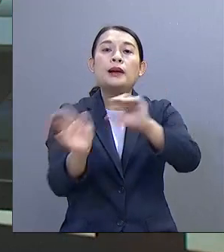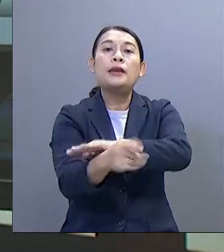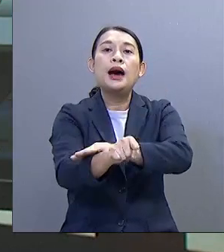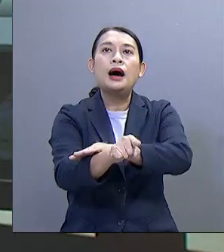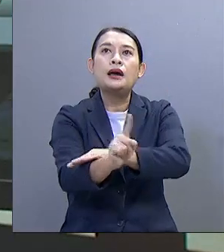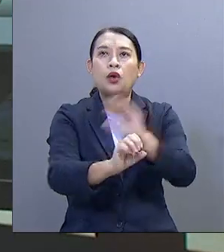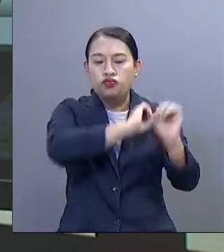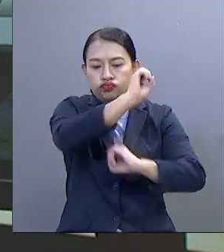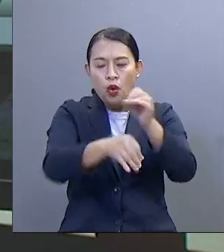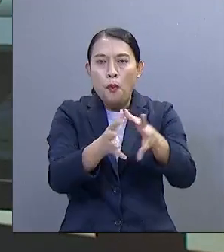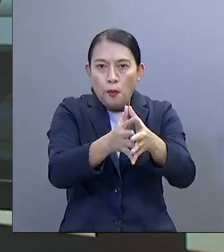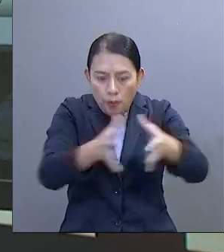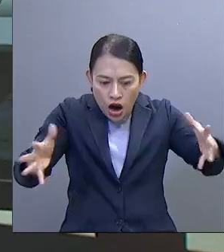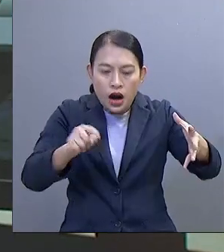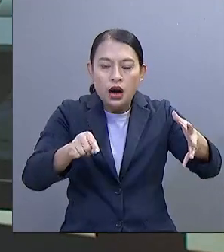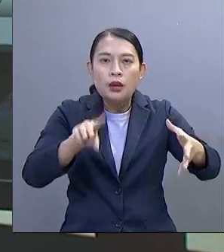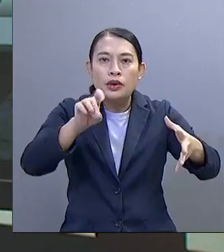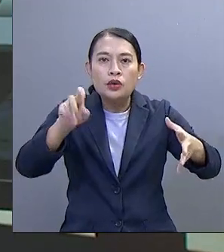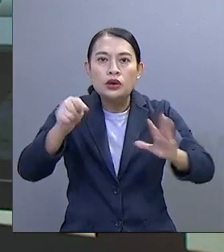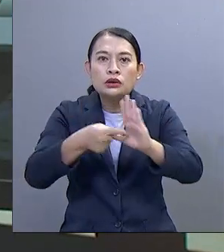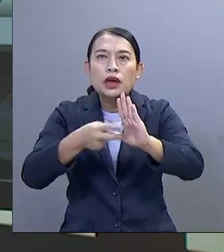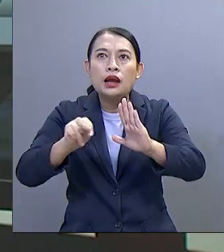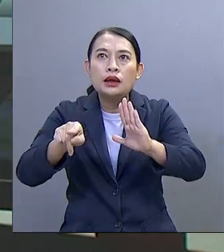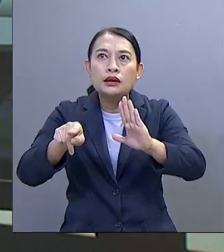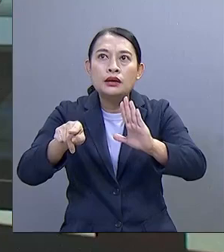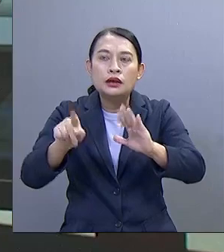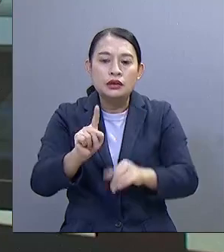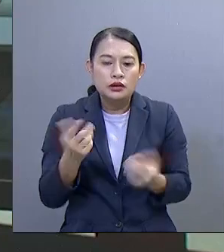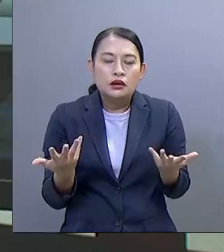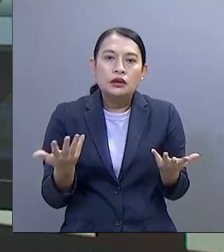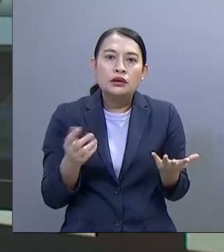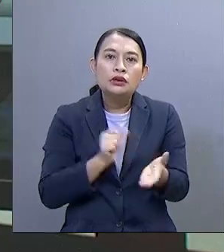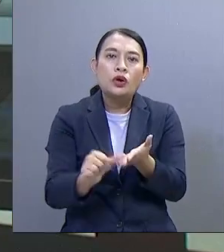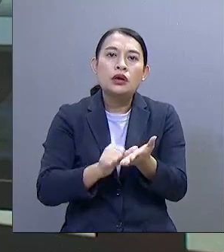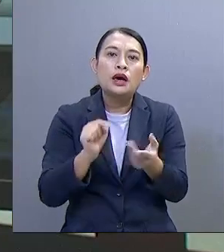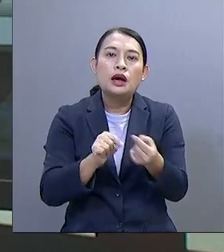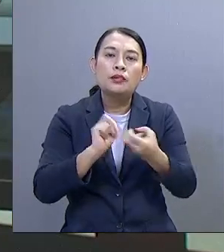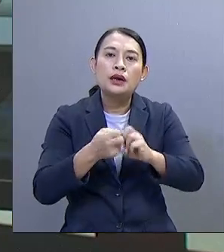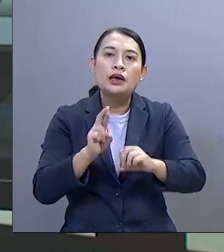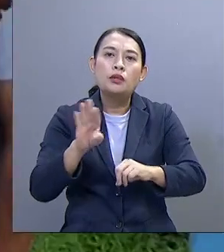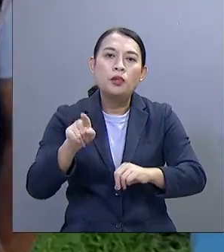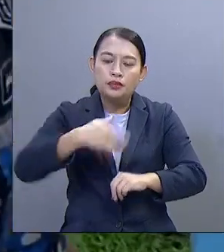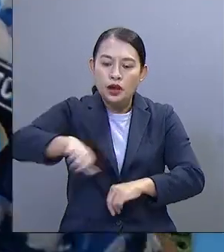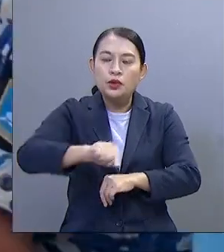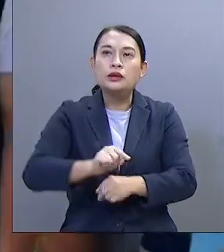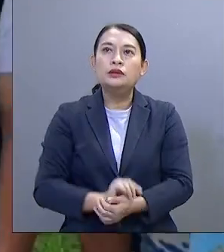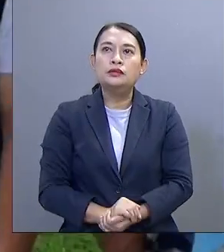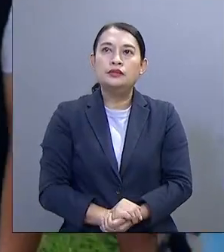นะคะต้องมการบุรนานแ้ไขปัหากัน เรีกวาทั้งระบบจิๆ นะคะ ไปดเรองนี้กัค่ะ